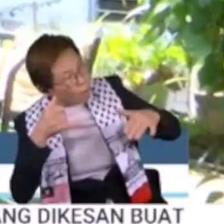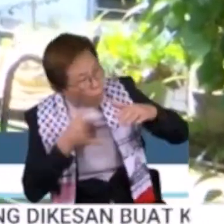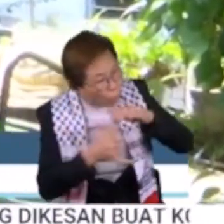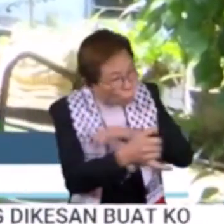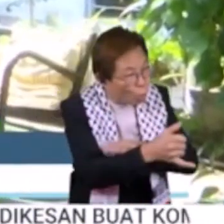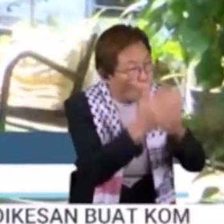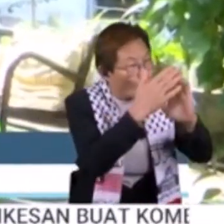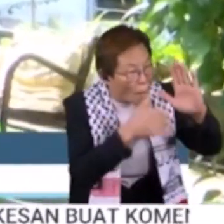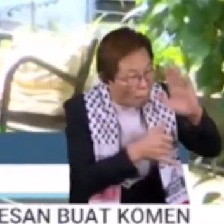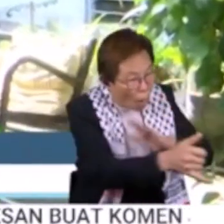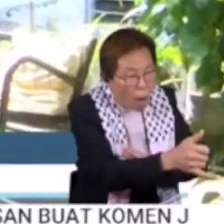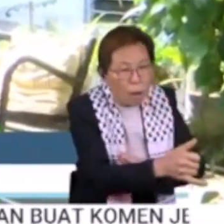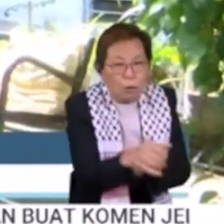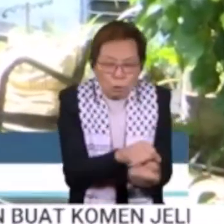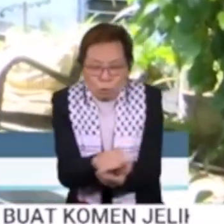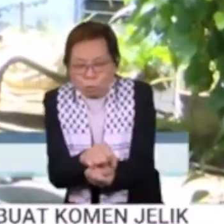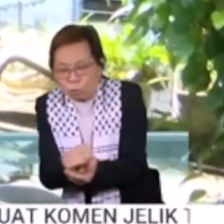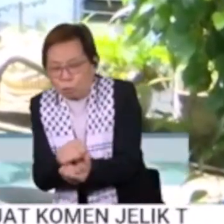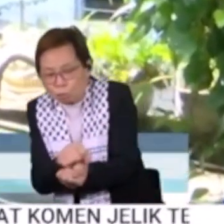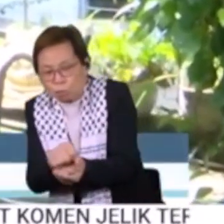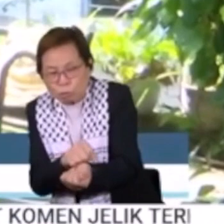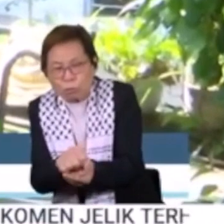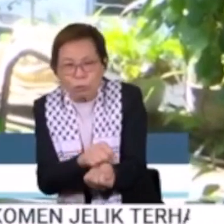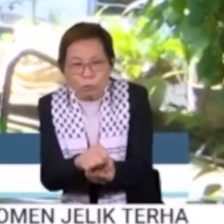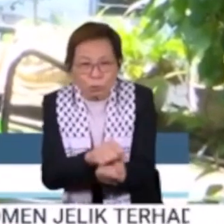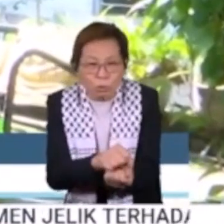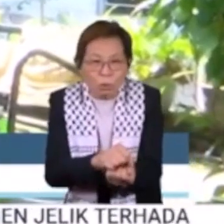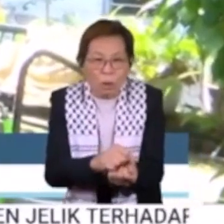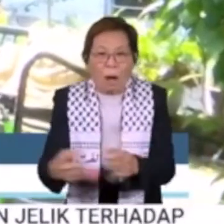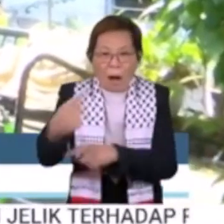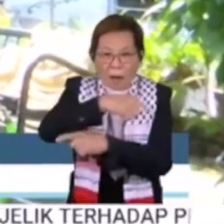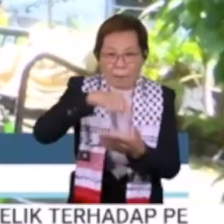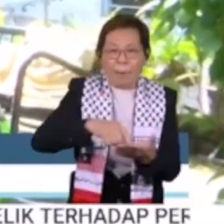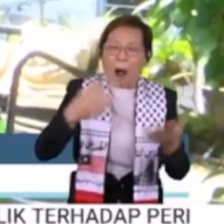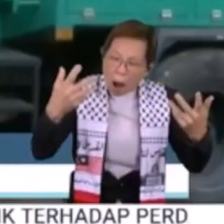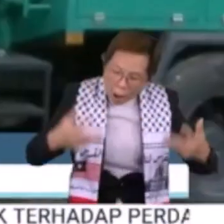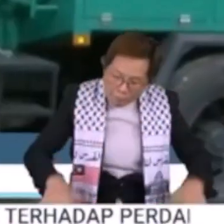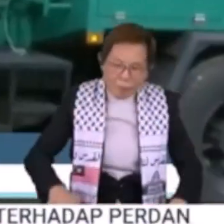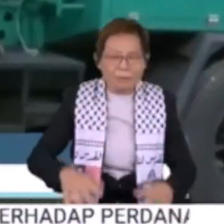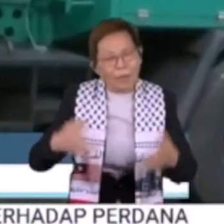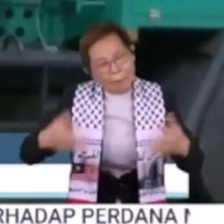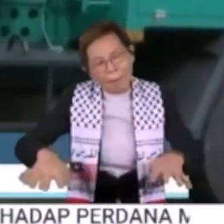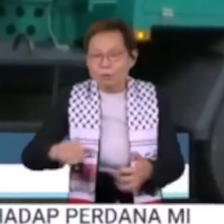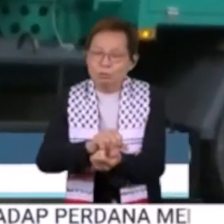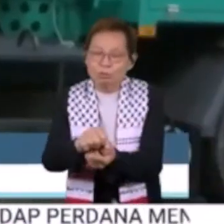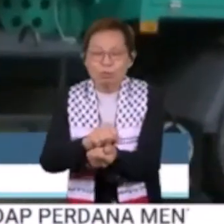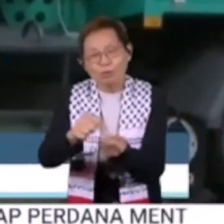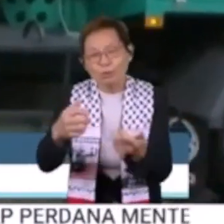dah, saya masuklah cuci-cuci dulu apa yang patut kan. Hari ni baru cuci habis.